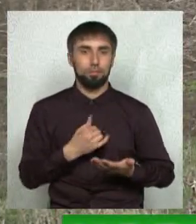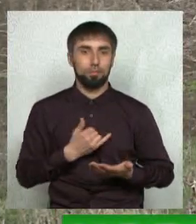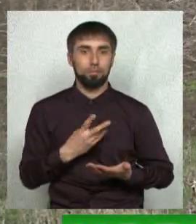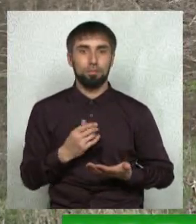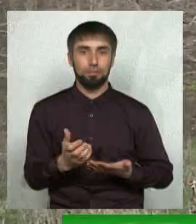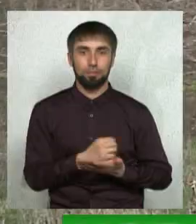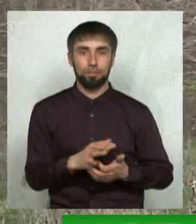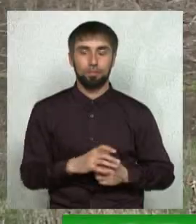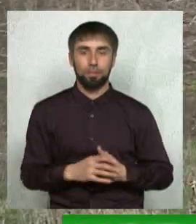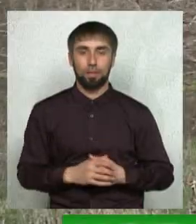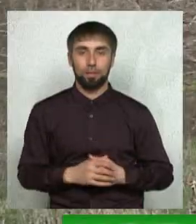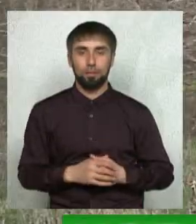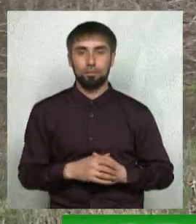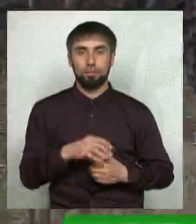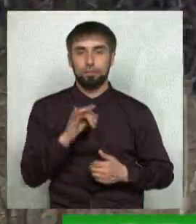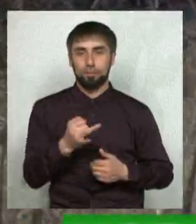адалцы.